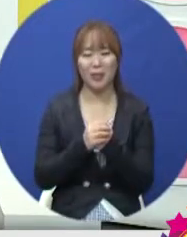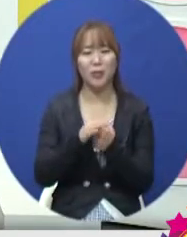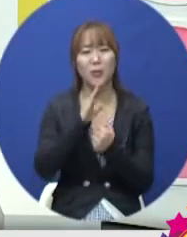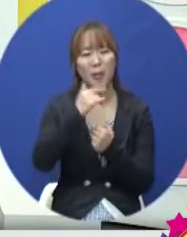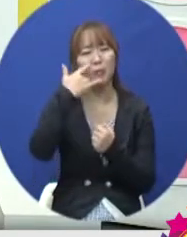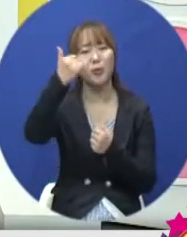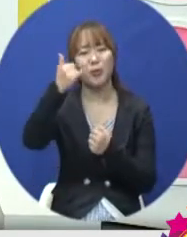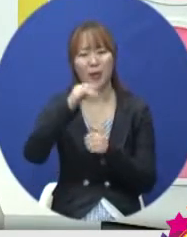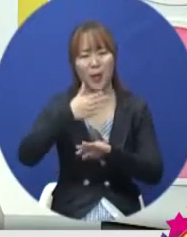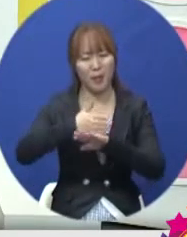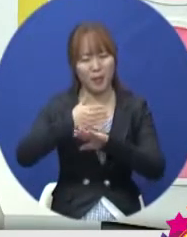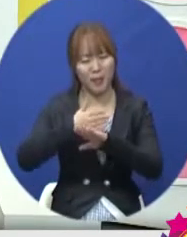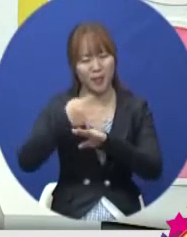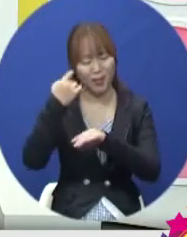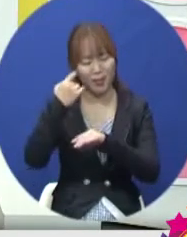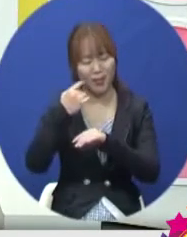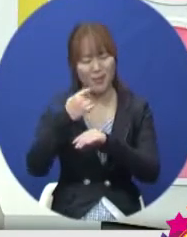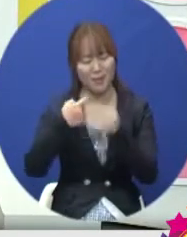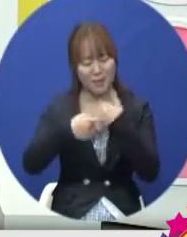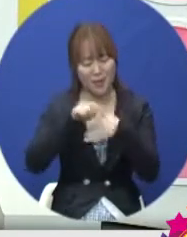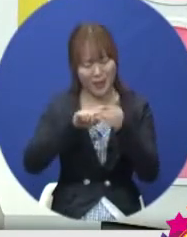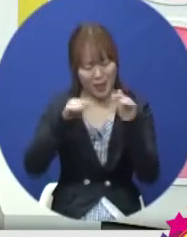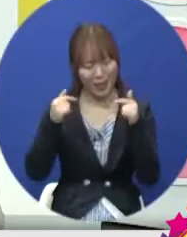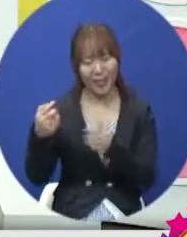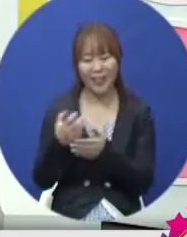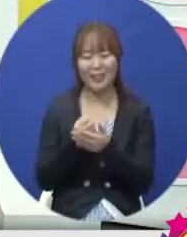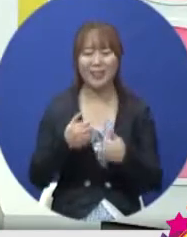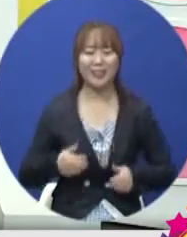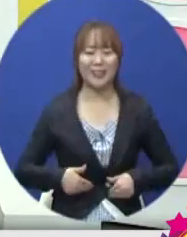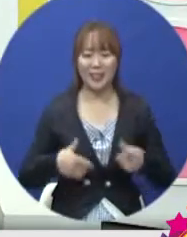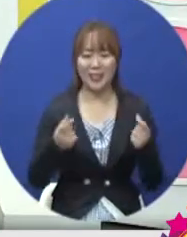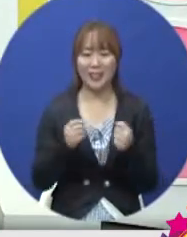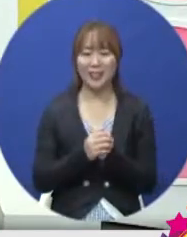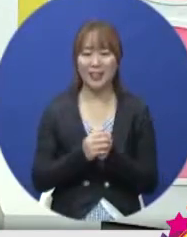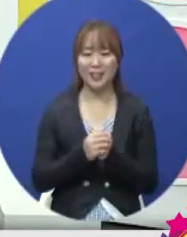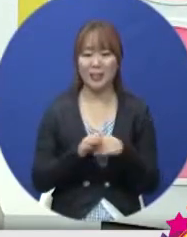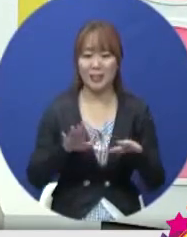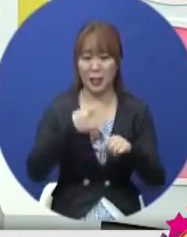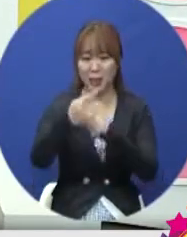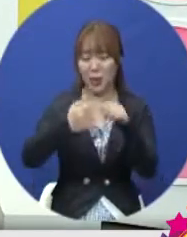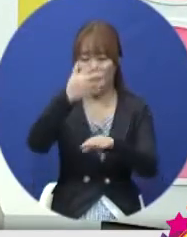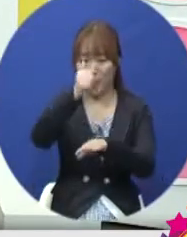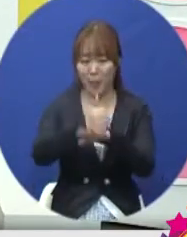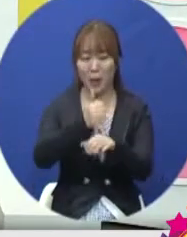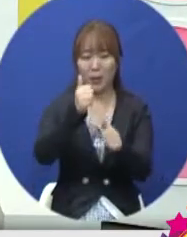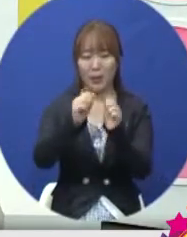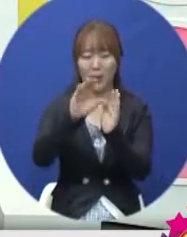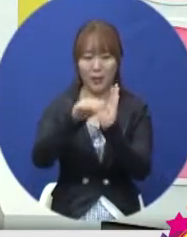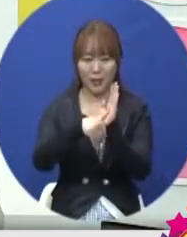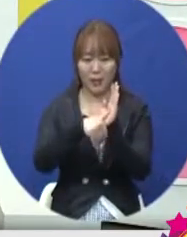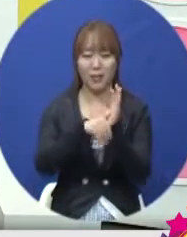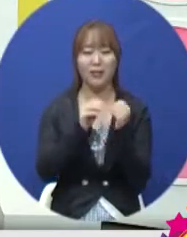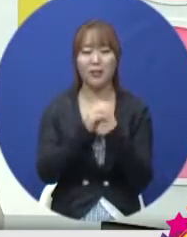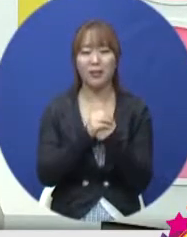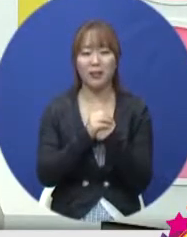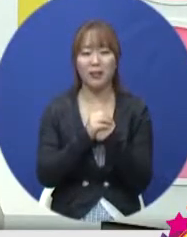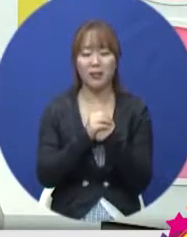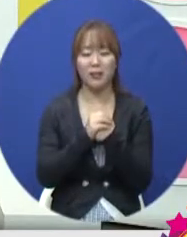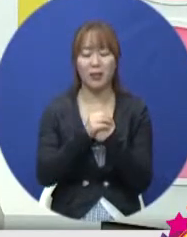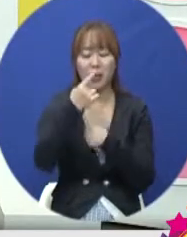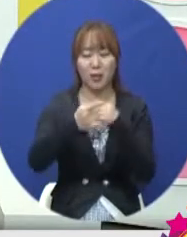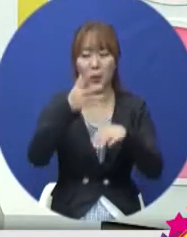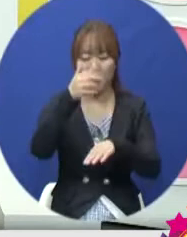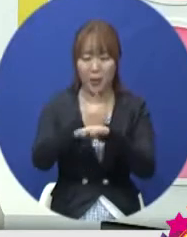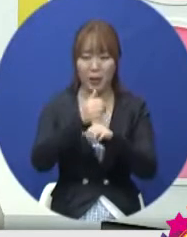아버님한테 감사하다고 항상 말씀드리세요. 그러시겠죠. 아니, 근데 진짜 이제 연말 결선예라도. 네. 우리 이렇게